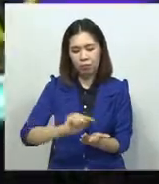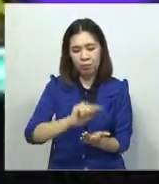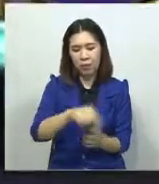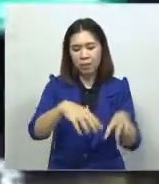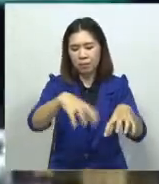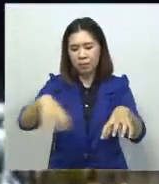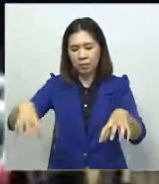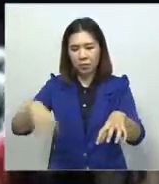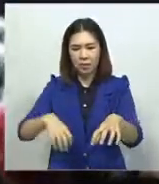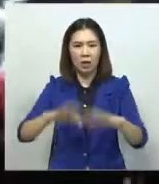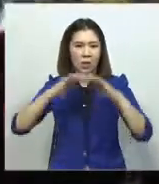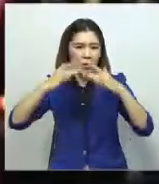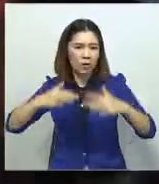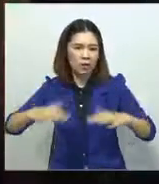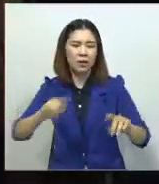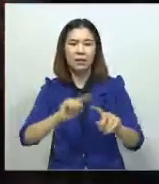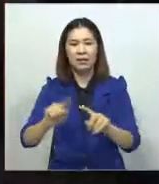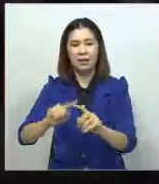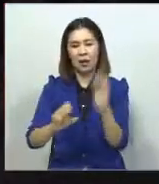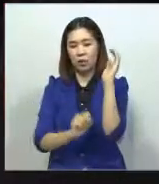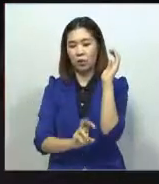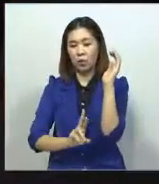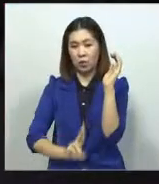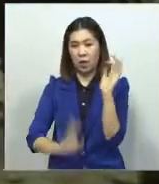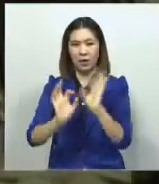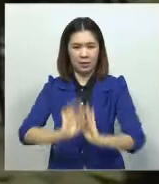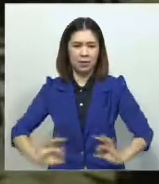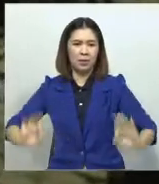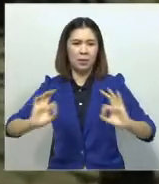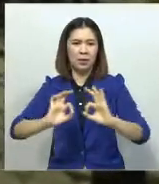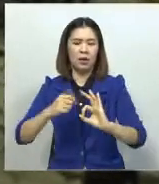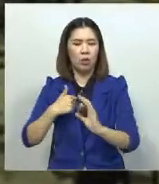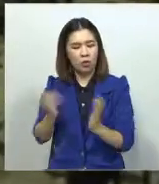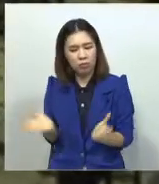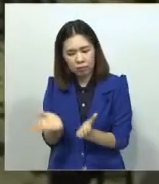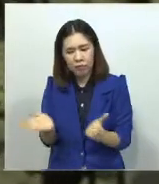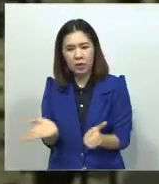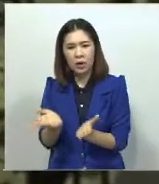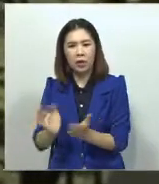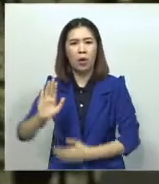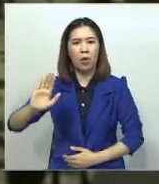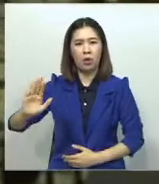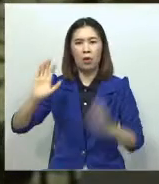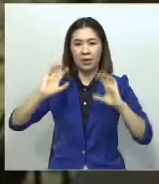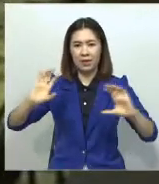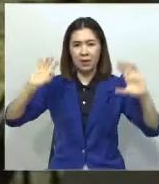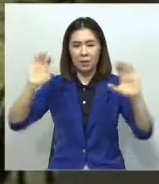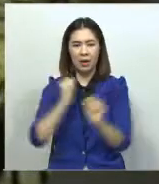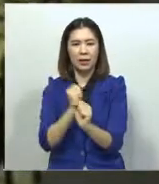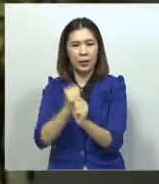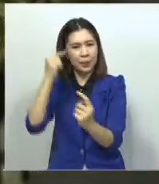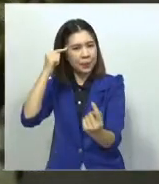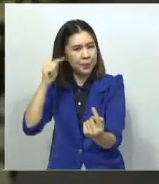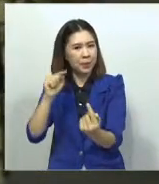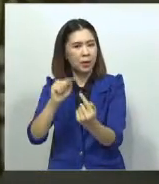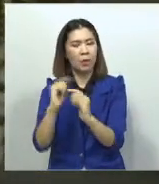ท่องเที่ยวบนฝั่งทำให้จังหวัดสุราษฎร์ธานีจำเป็นที่จะต้องได้รับการสนับสนุนจากรัฐบาลเพื่อดำเนินการตามเป้าหมาย